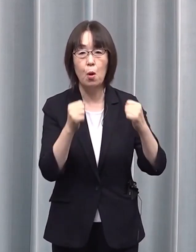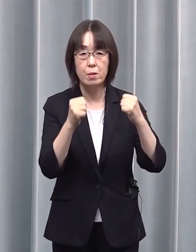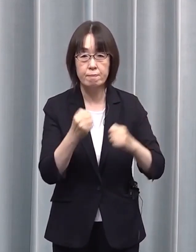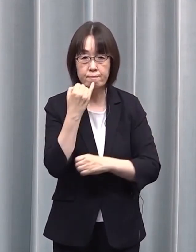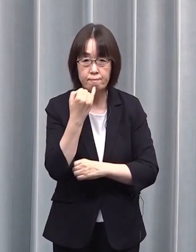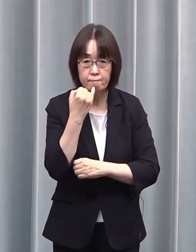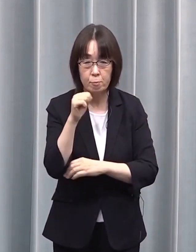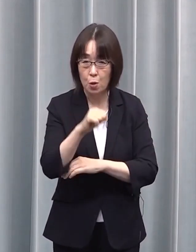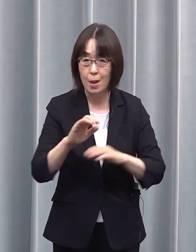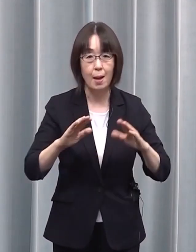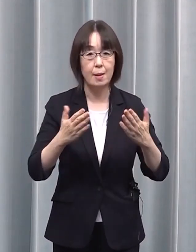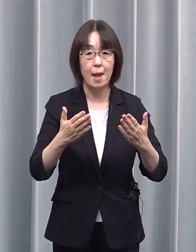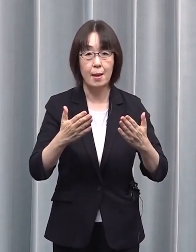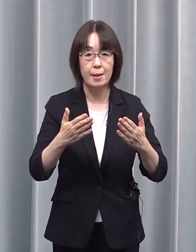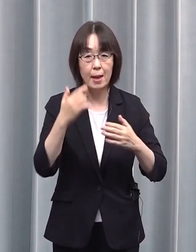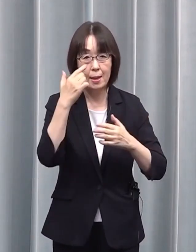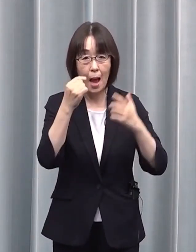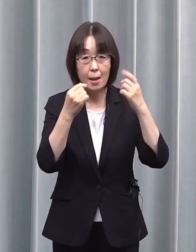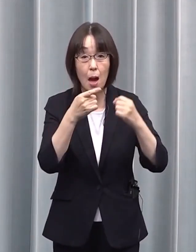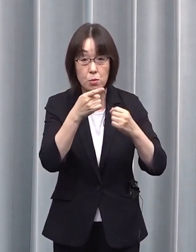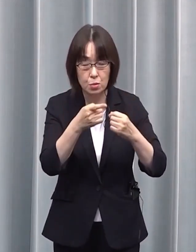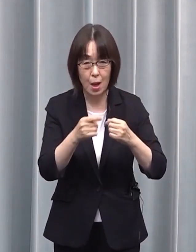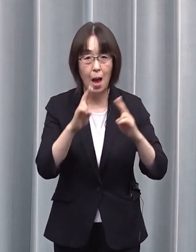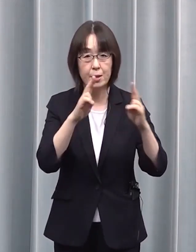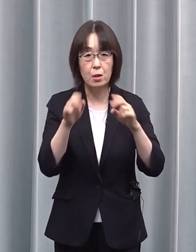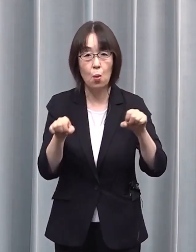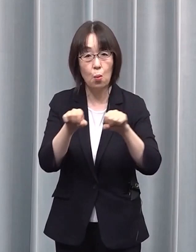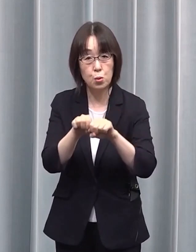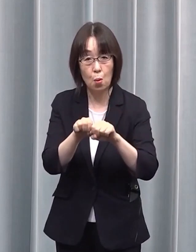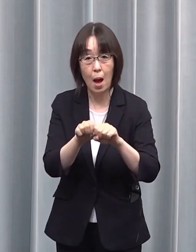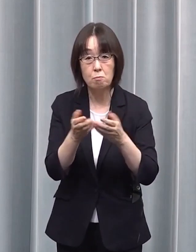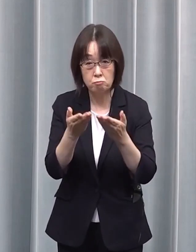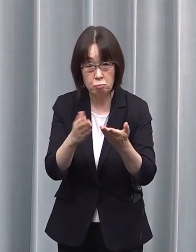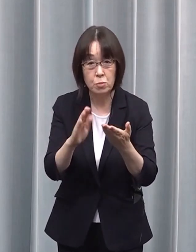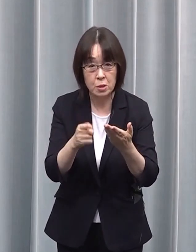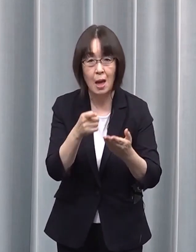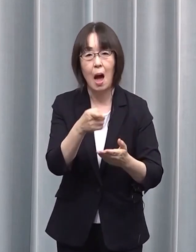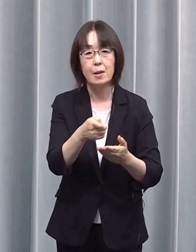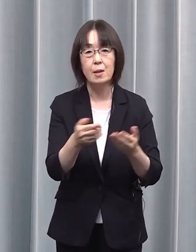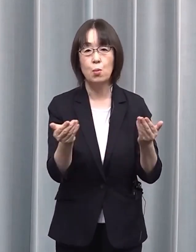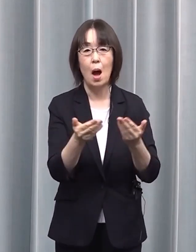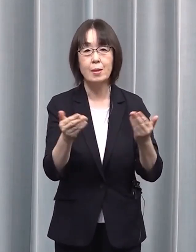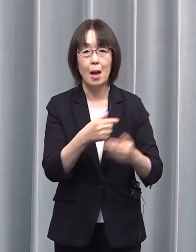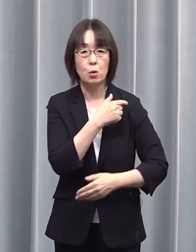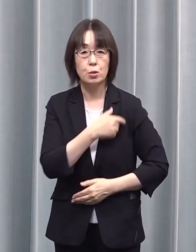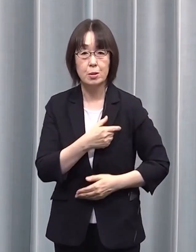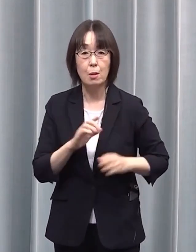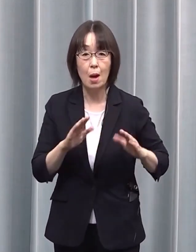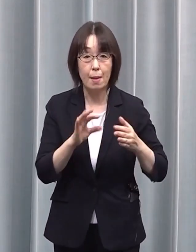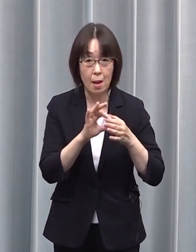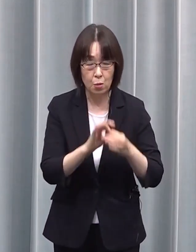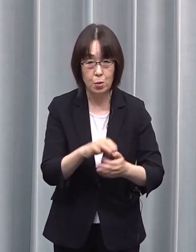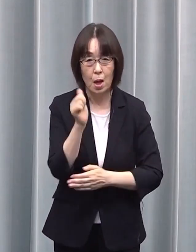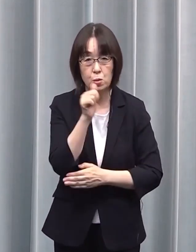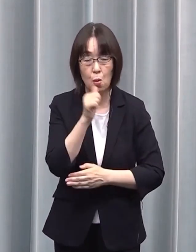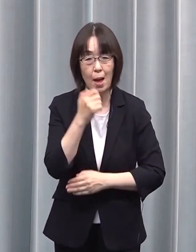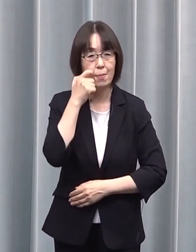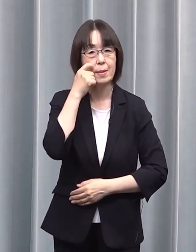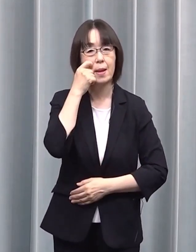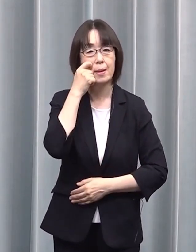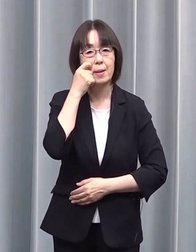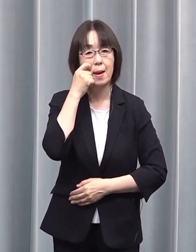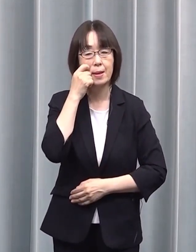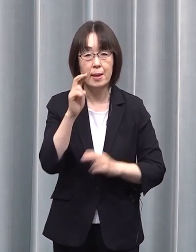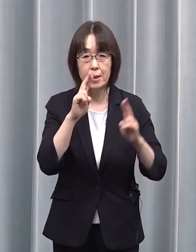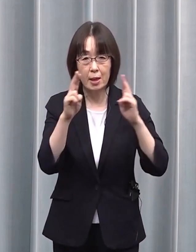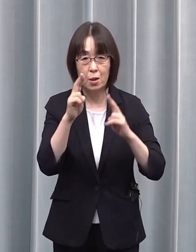く大学がつながりのある企業を紹介してもあなたのように在留資格、働く資格のない人を紹介することはできないと、企業に個別に